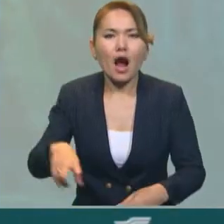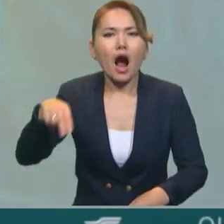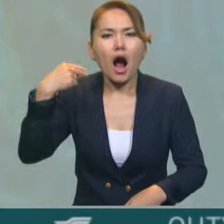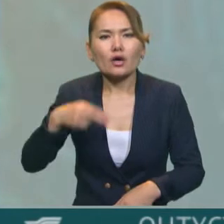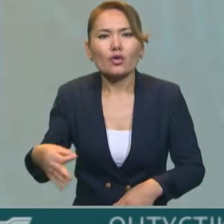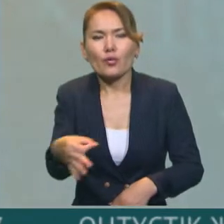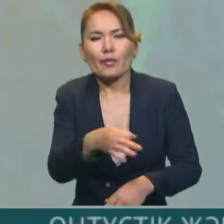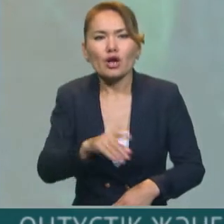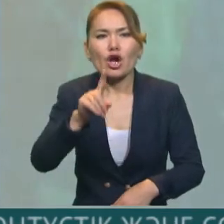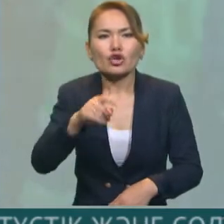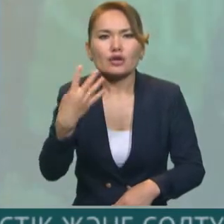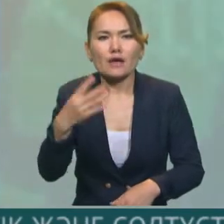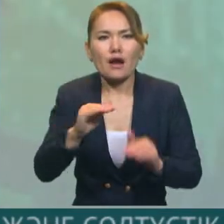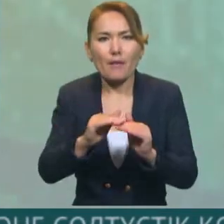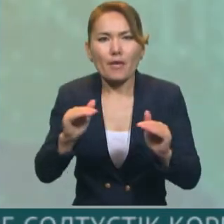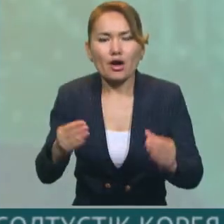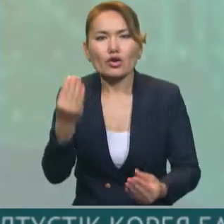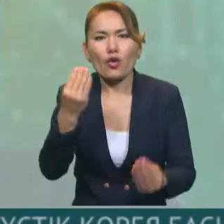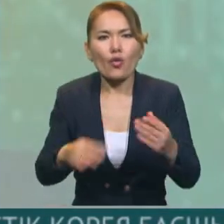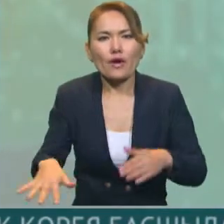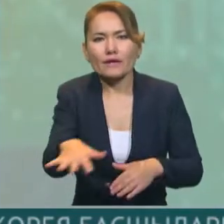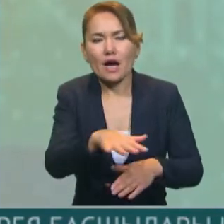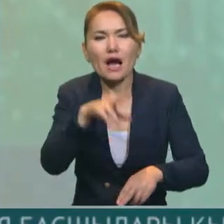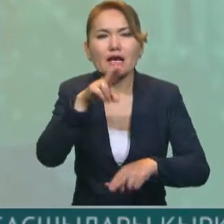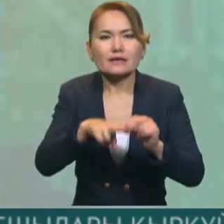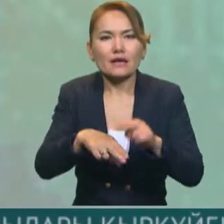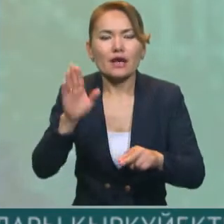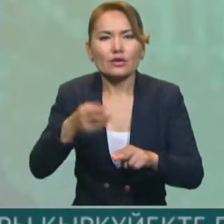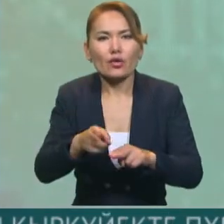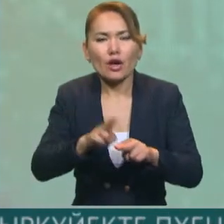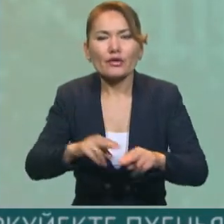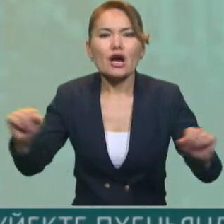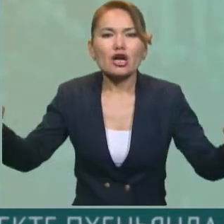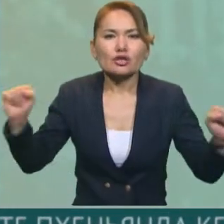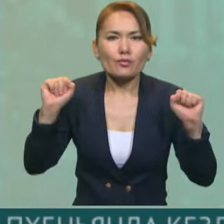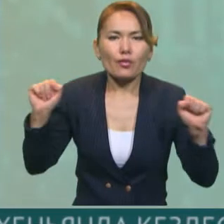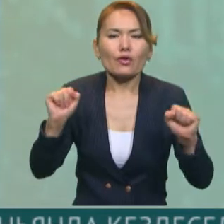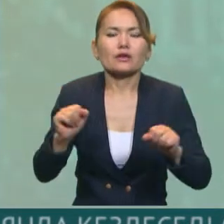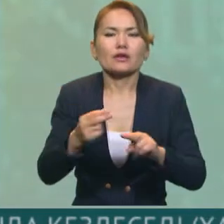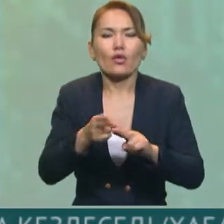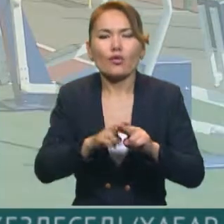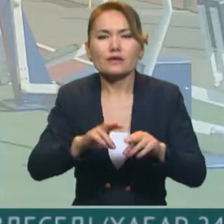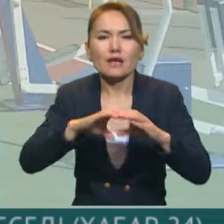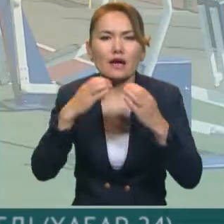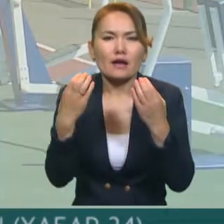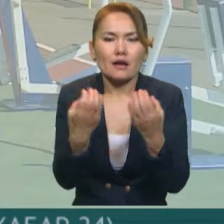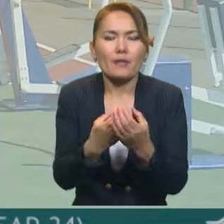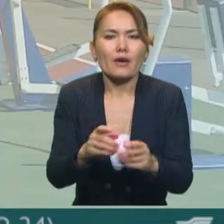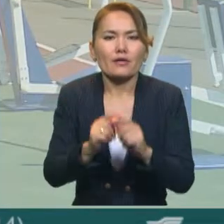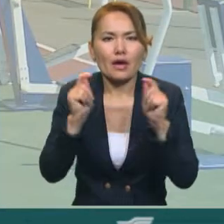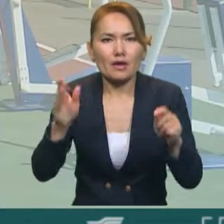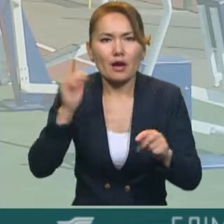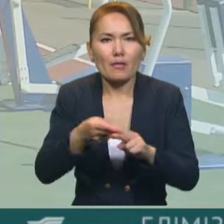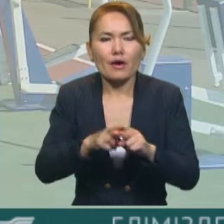Ақтөбе облысында 140 балалар ойын алаңы салынады. Одан бөлек жабық спорт кешені мен 24 хоккей кортының құрылысы басталады. Бақытты